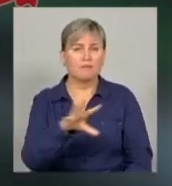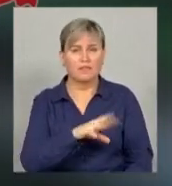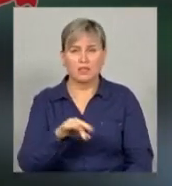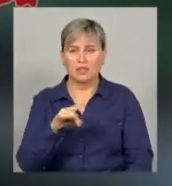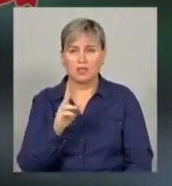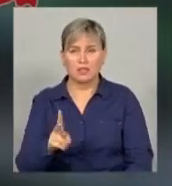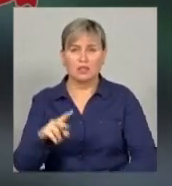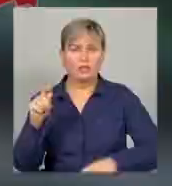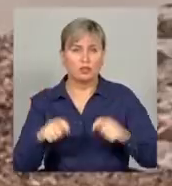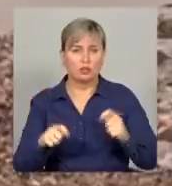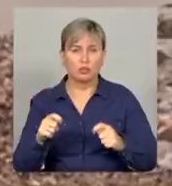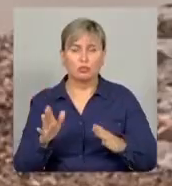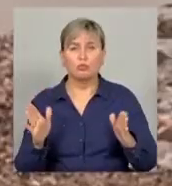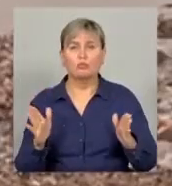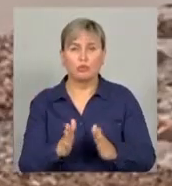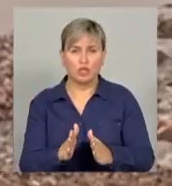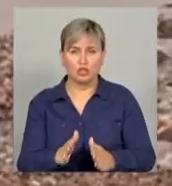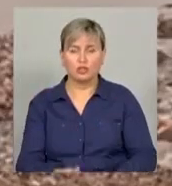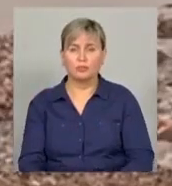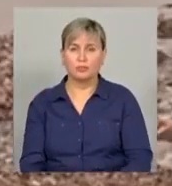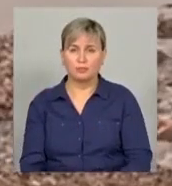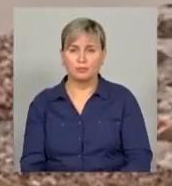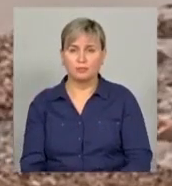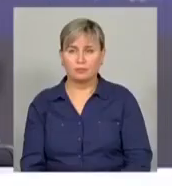осадка выпадет меньше нормы